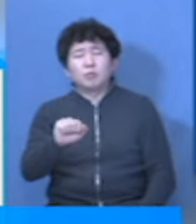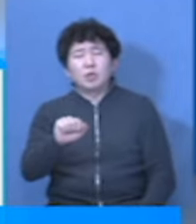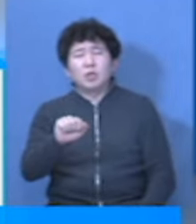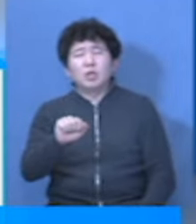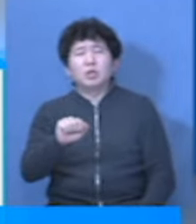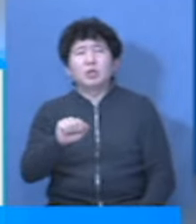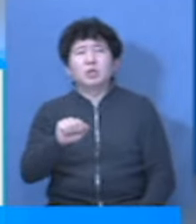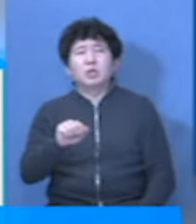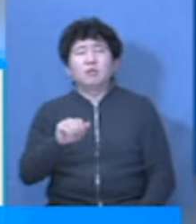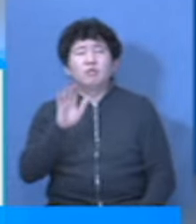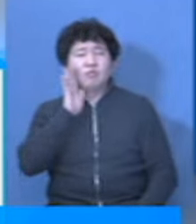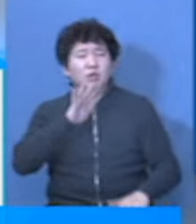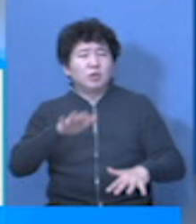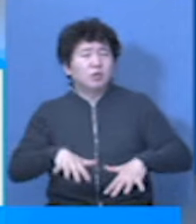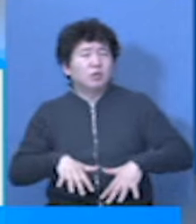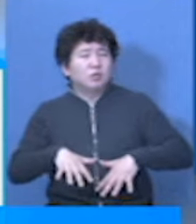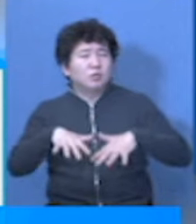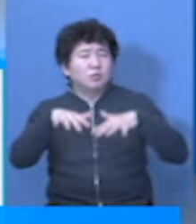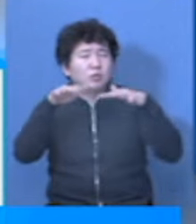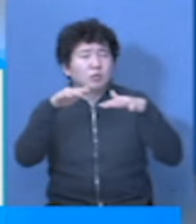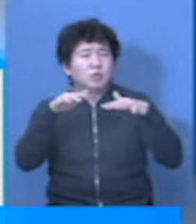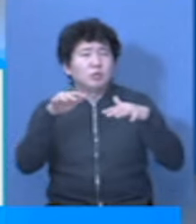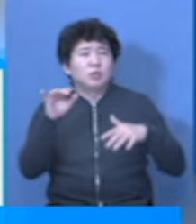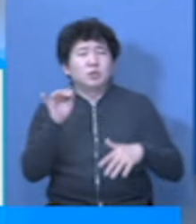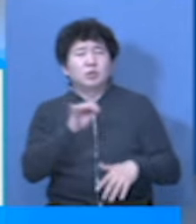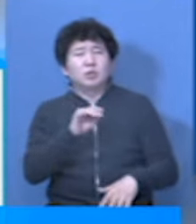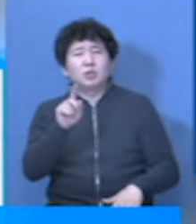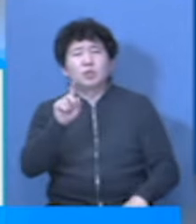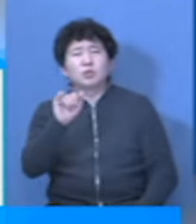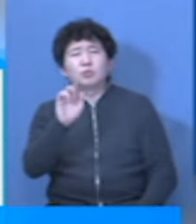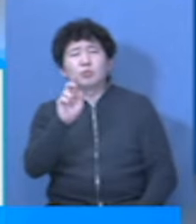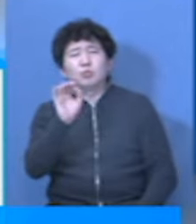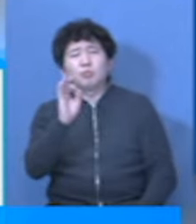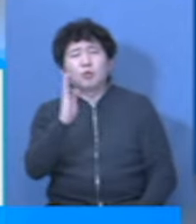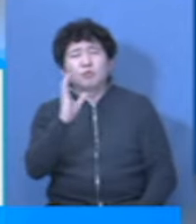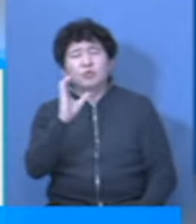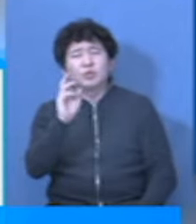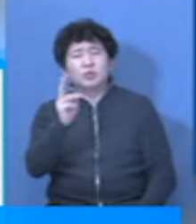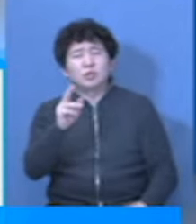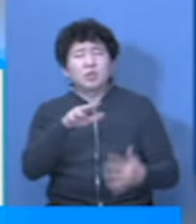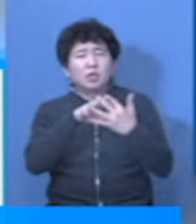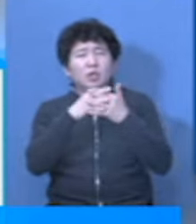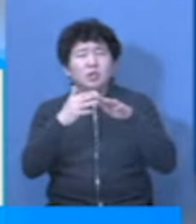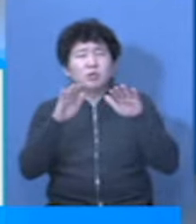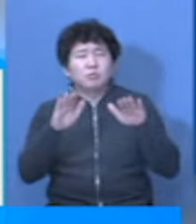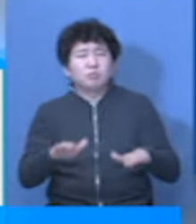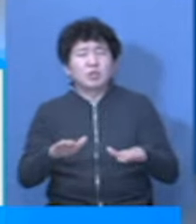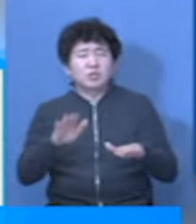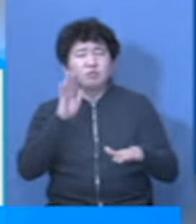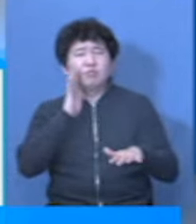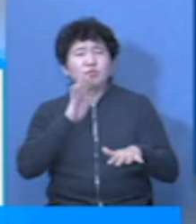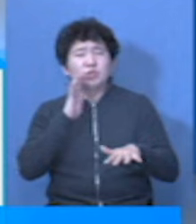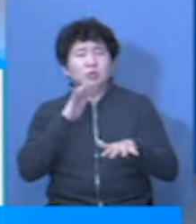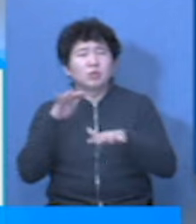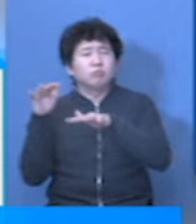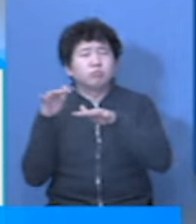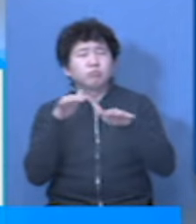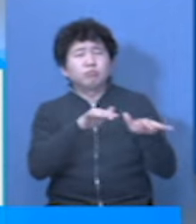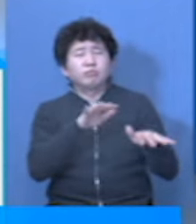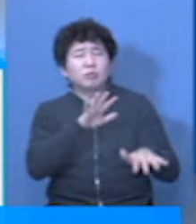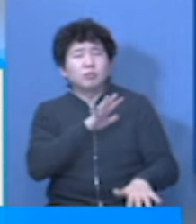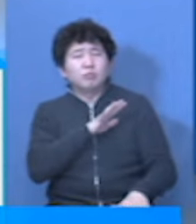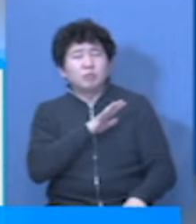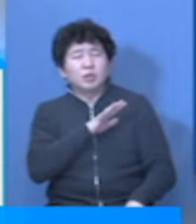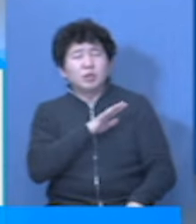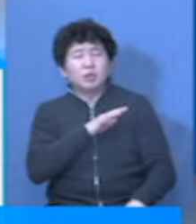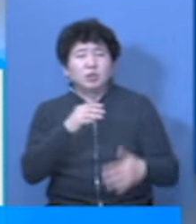Зубовск кентіндегі 17 аулаға су кірді. 7 елді мекенде қазір жағдай тұрақты, бұл туралы Шығыс Қазақстан облысы